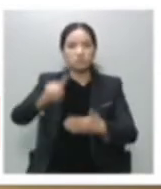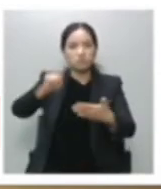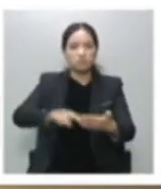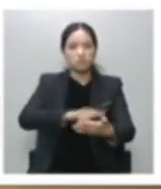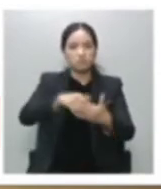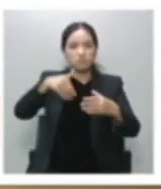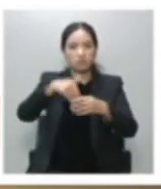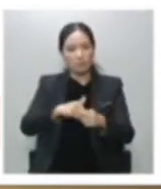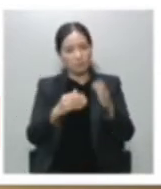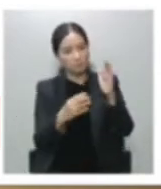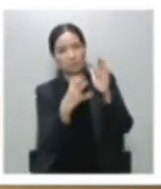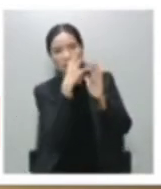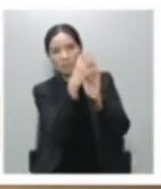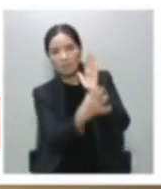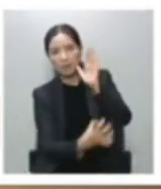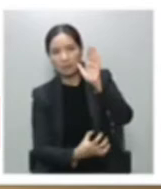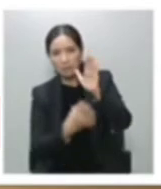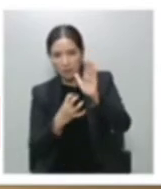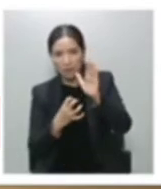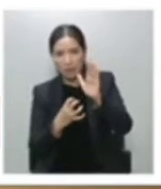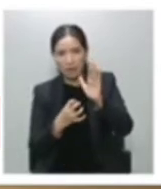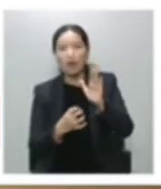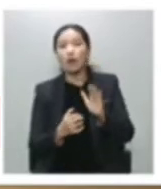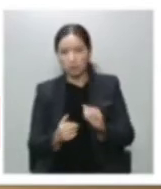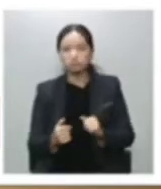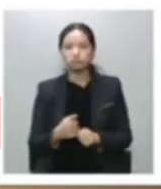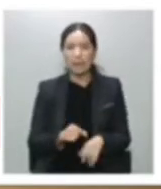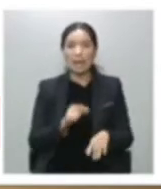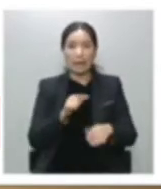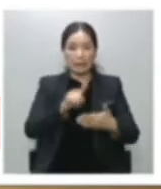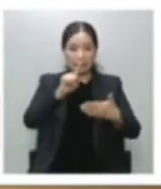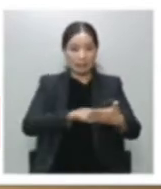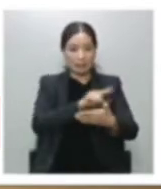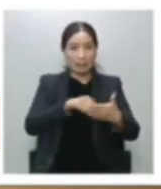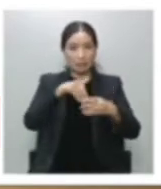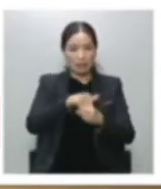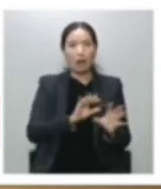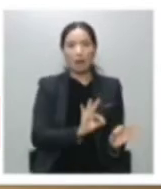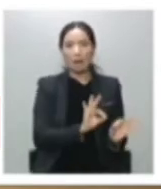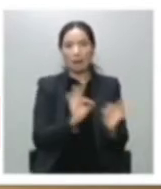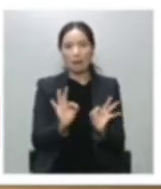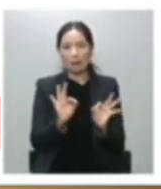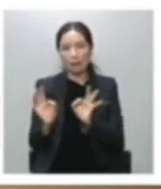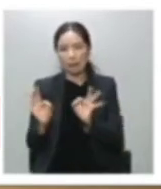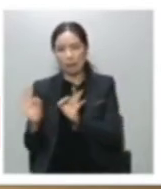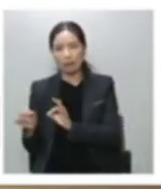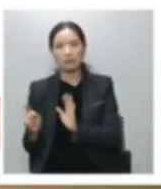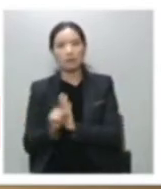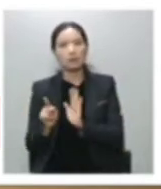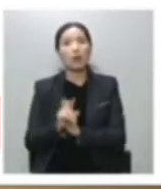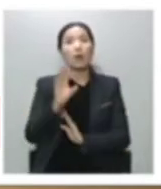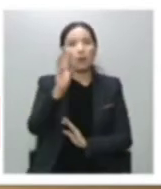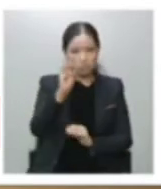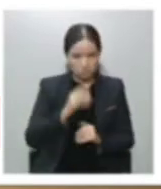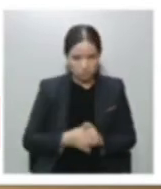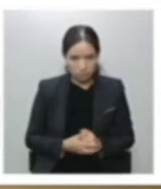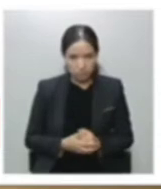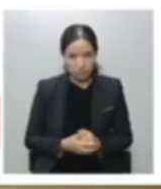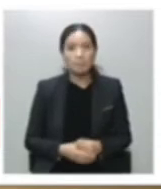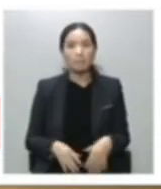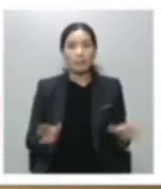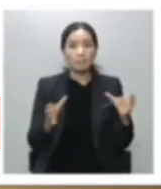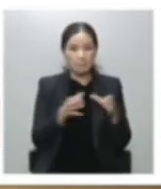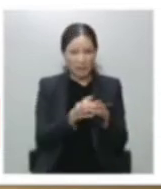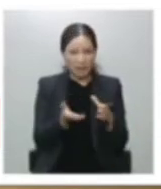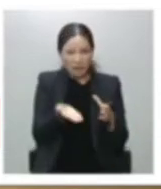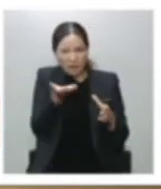และการกำหนดการเลือกตั้งเลื่อนแล้วเลื่อนอีกไป6ครั้งมีการเลือกตั้งผลออกมาพิลึกพิลั่นแหละครับมีพรรคขยับพรรคข